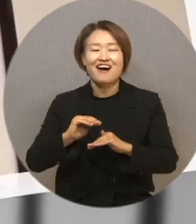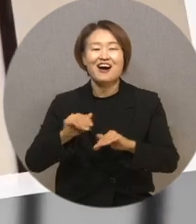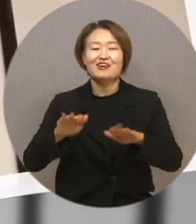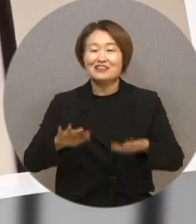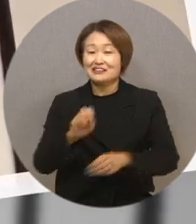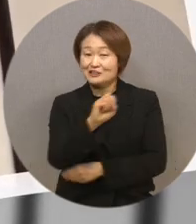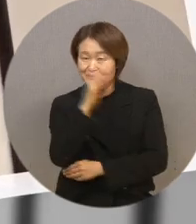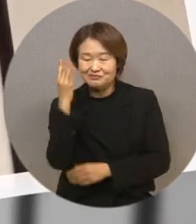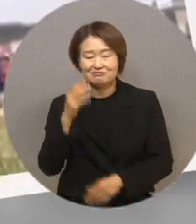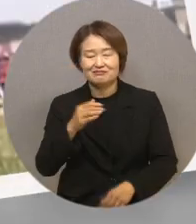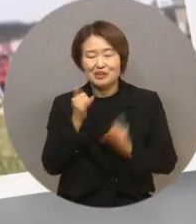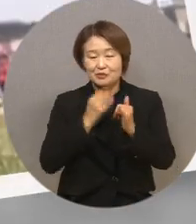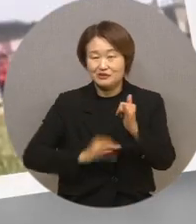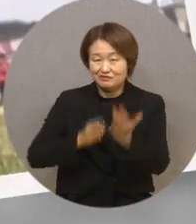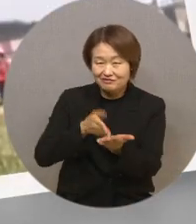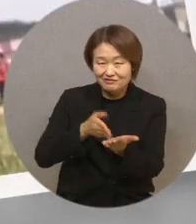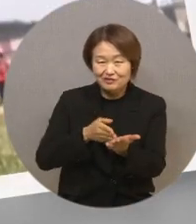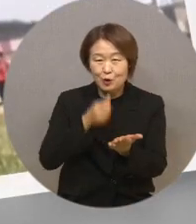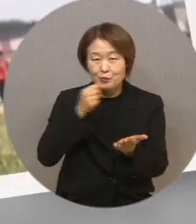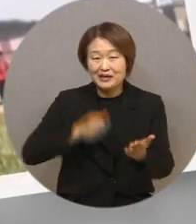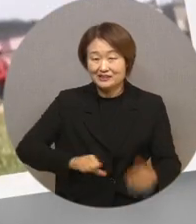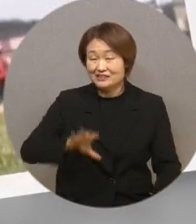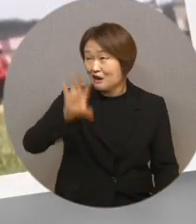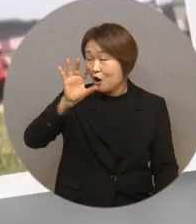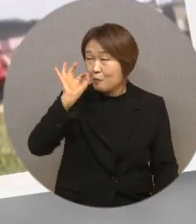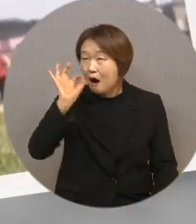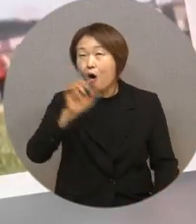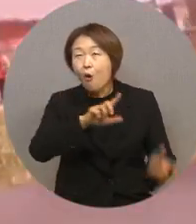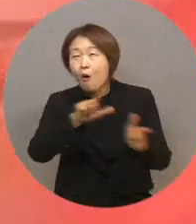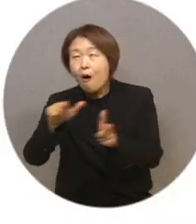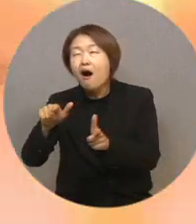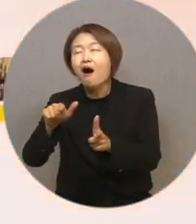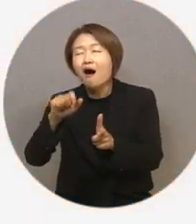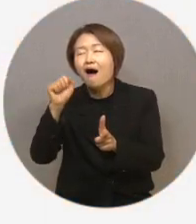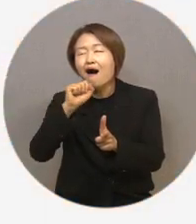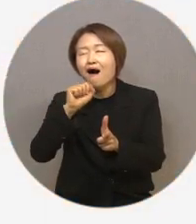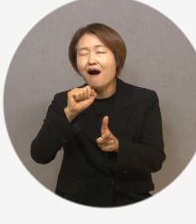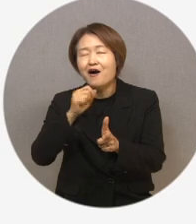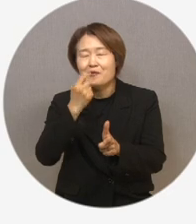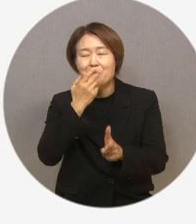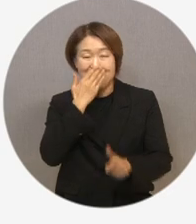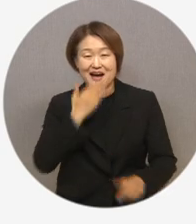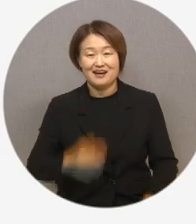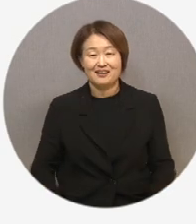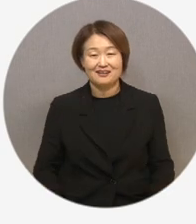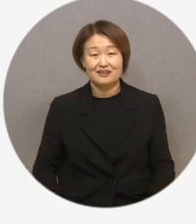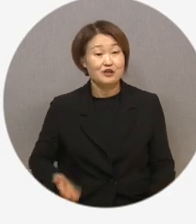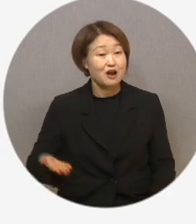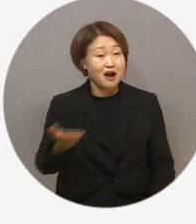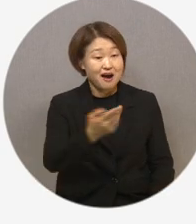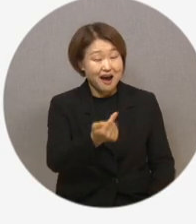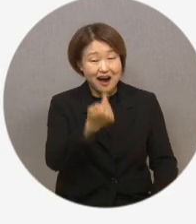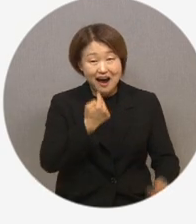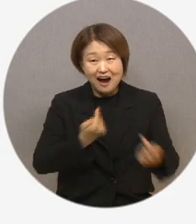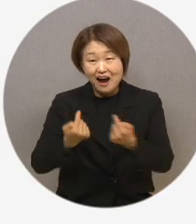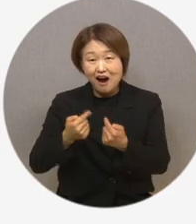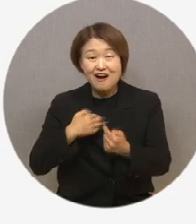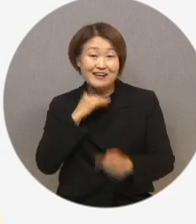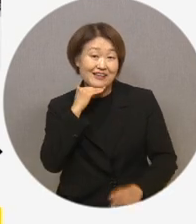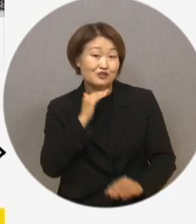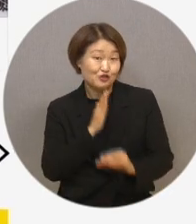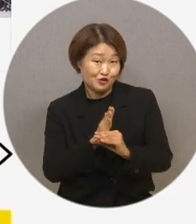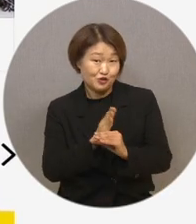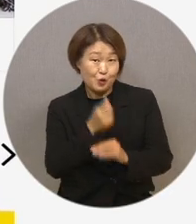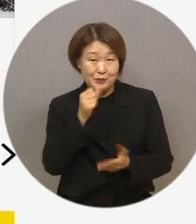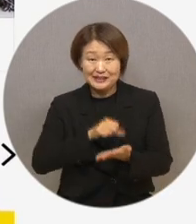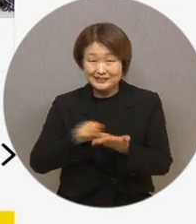웰페어뉴스 홈페이지를 통해 보다 다양한 소식을 접할 수 있습니다. 시청자 여러분의 제보를 기다립니다. 웰페어뉴스